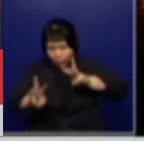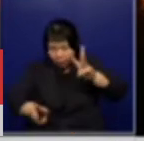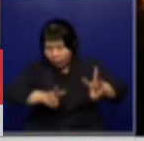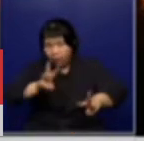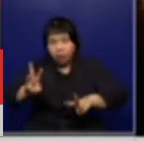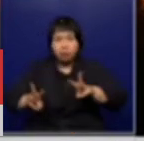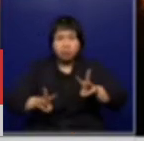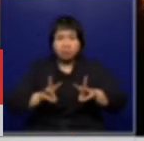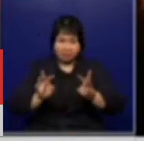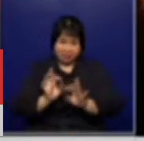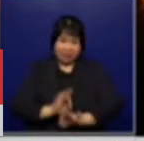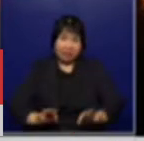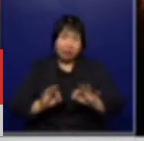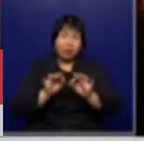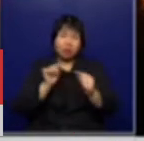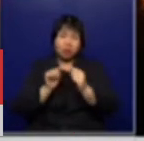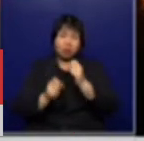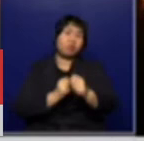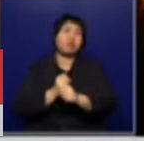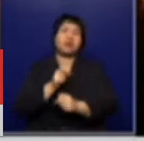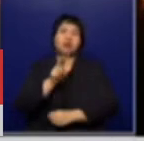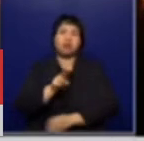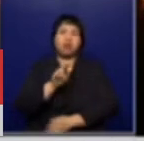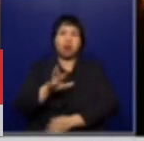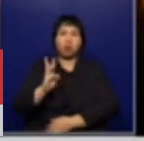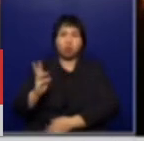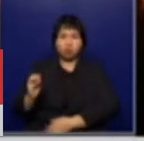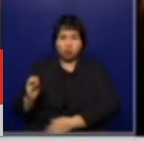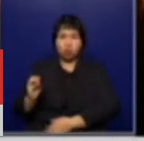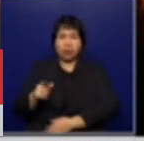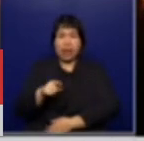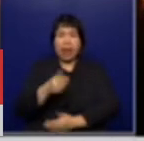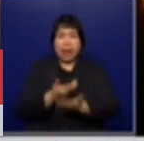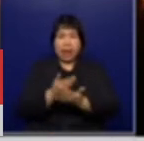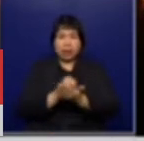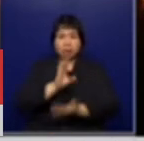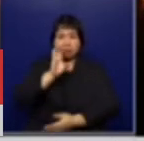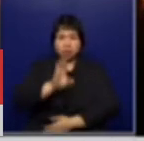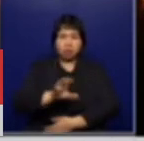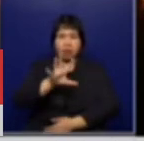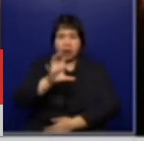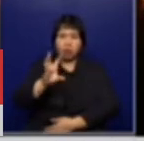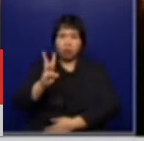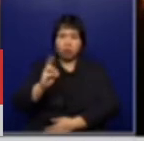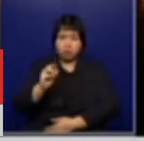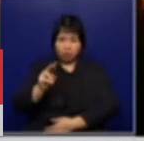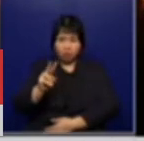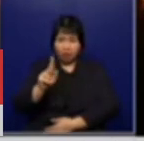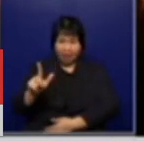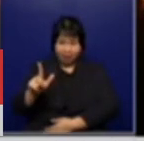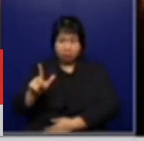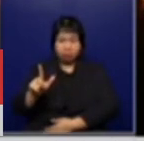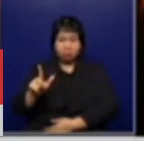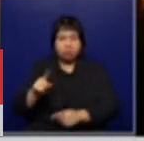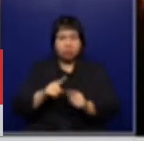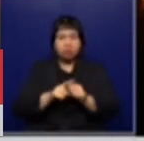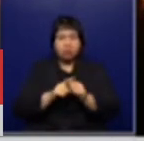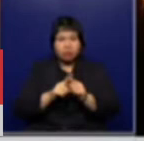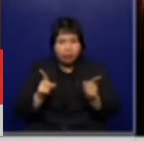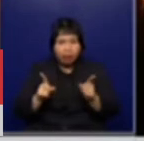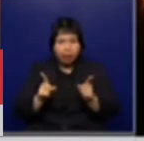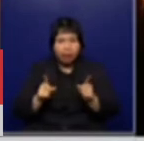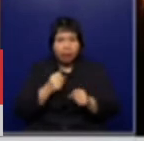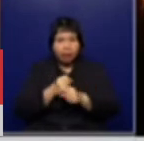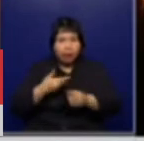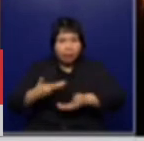โดยเฉพาะในปี2560นะคะโครงการนี้ใช้งบประมาณไป562ล้านบาทแต่พบว่าสร้างมูลค่าท